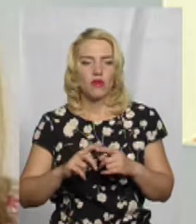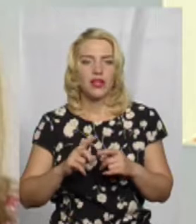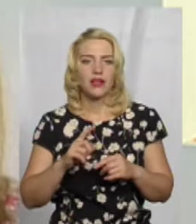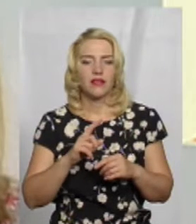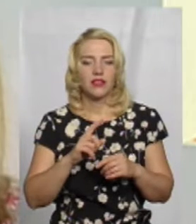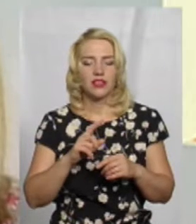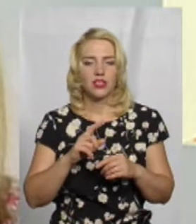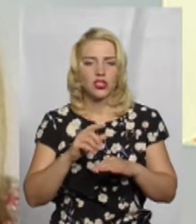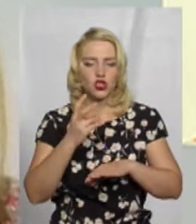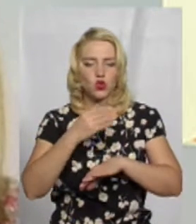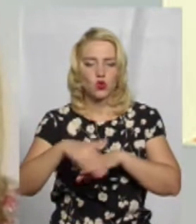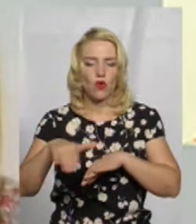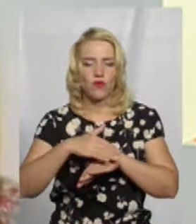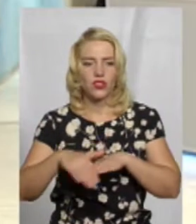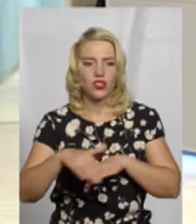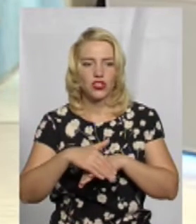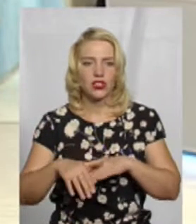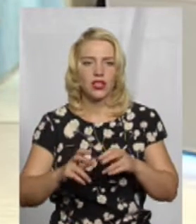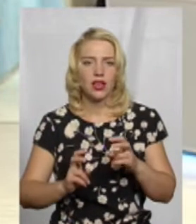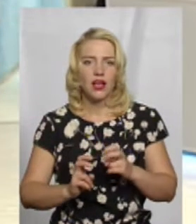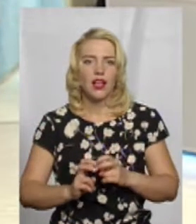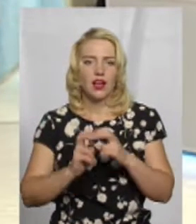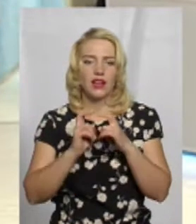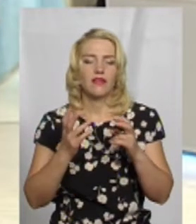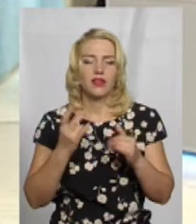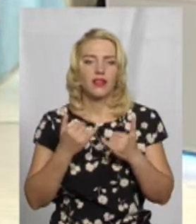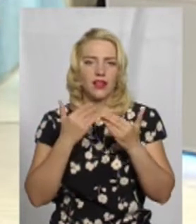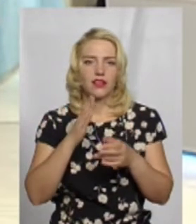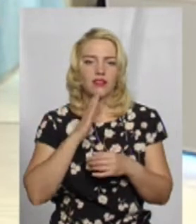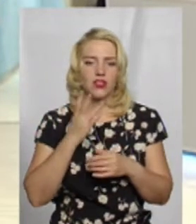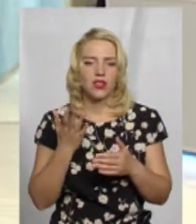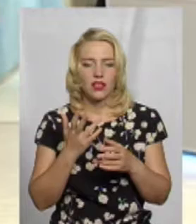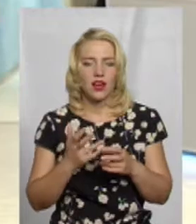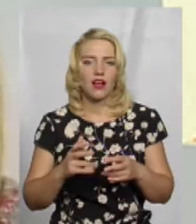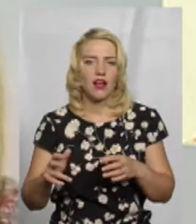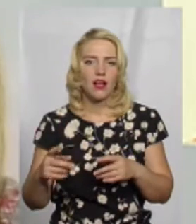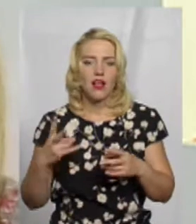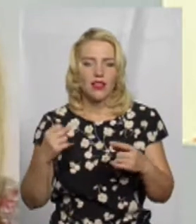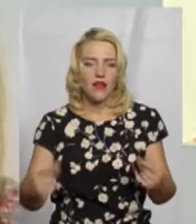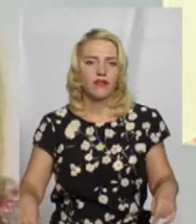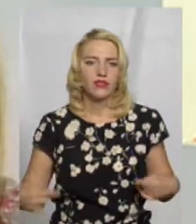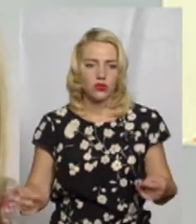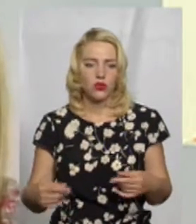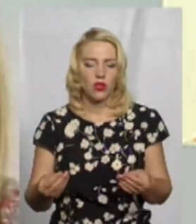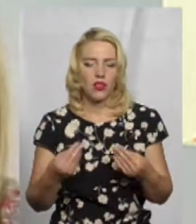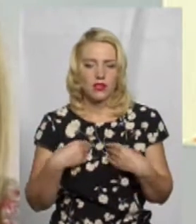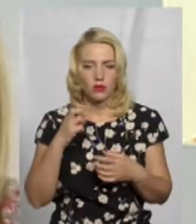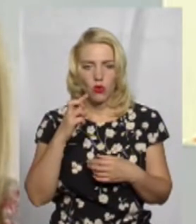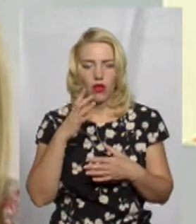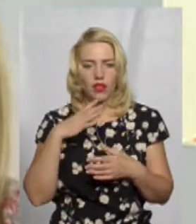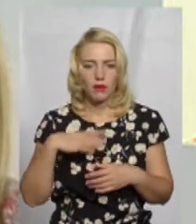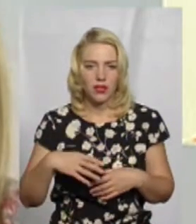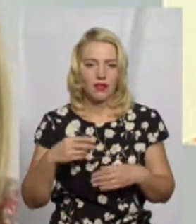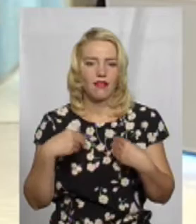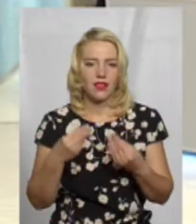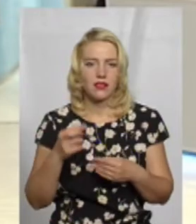зовнішній ліфт для одної з дівчин, яка пересувається з допомогою візка. Дасть Бог терпіння. І